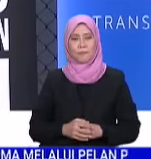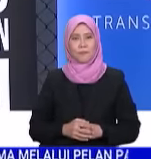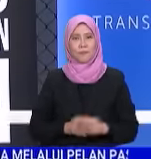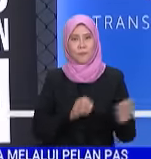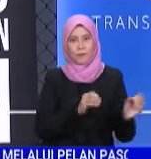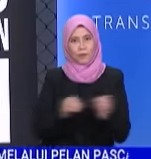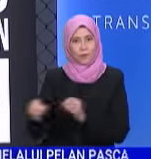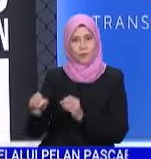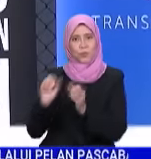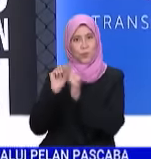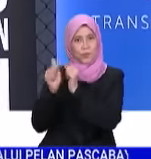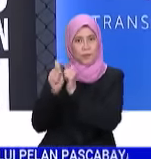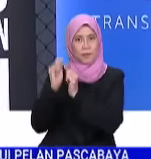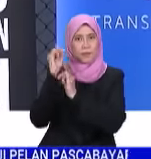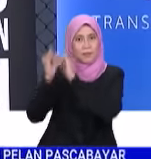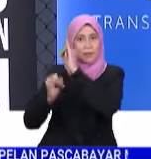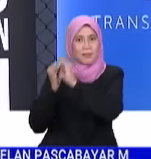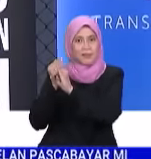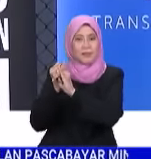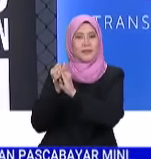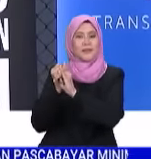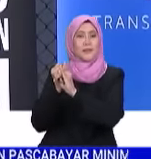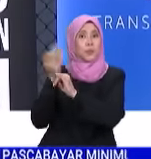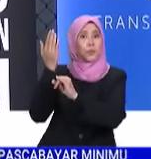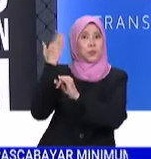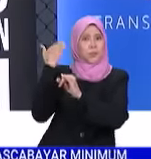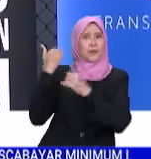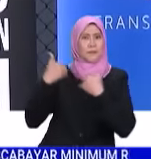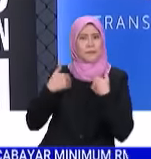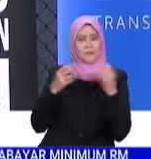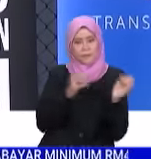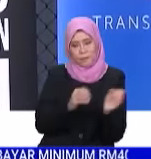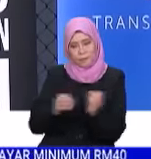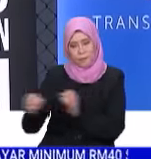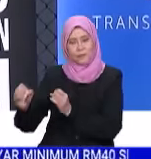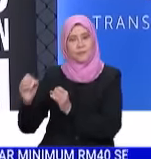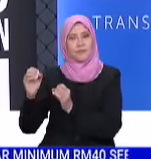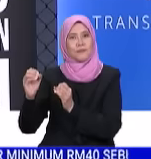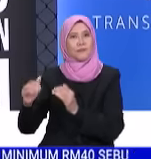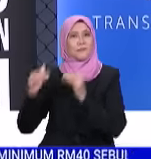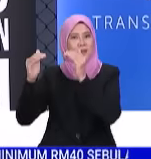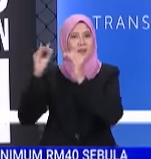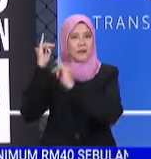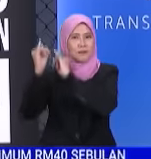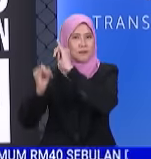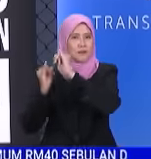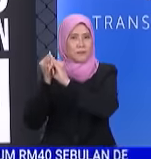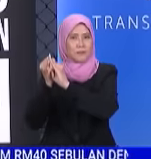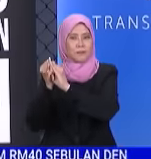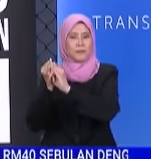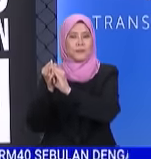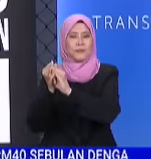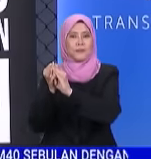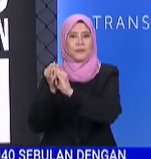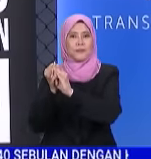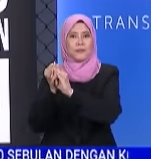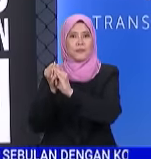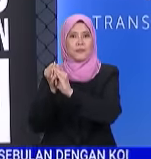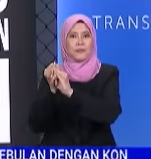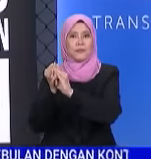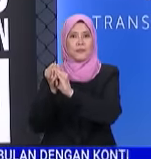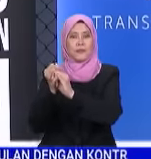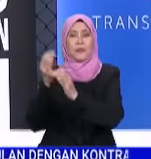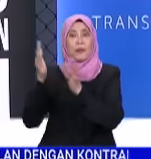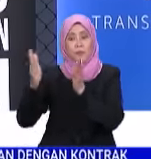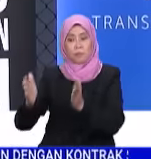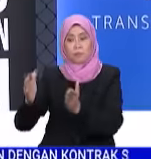sukan-sukan antarabangsa bukan kita tak pernah hanjurkan kita tidak apa namanya pihak